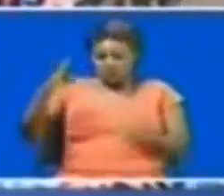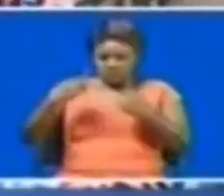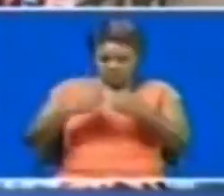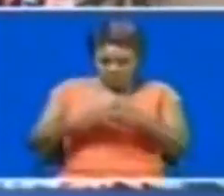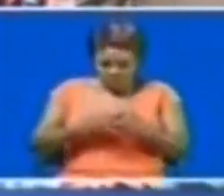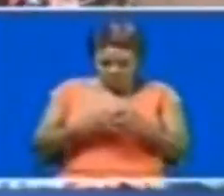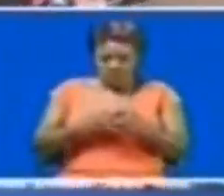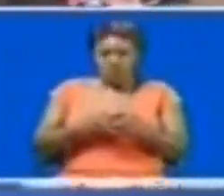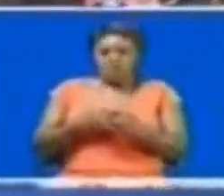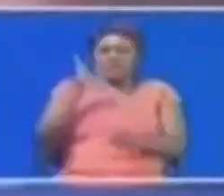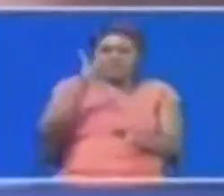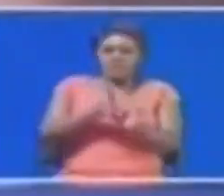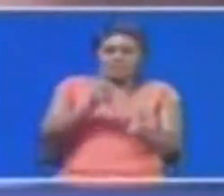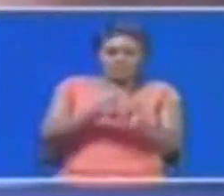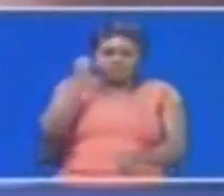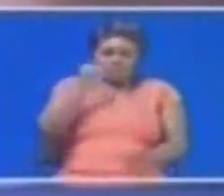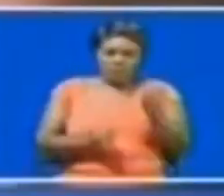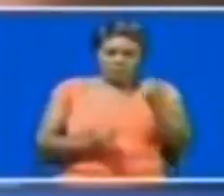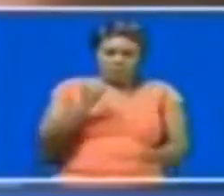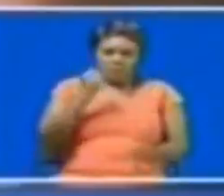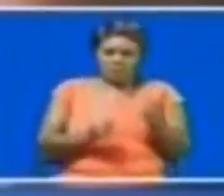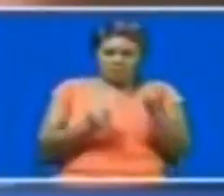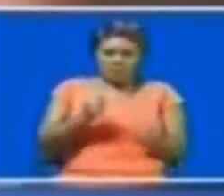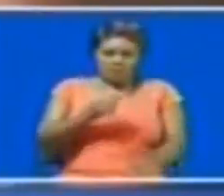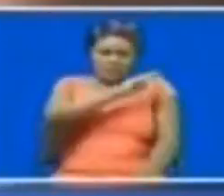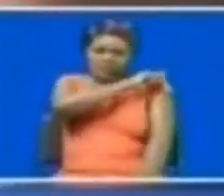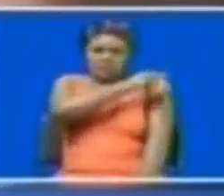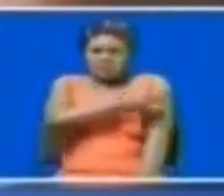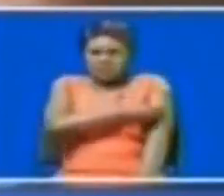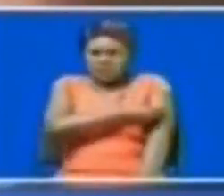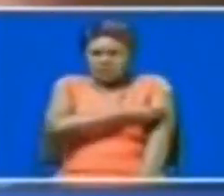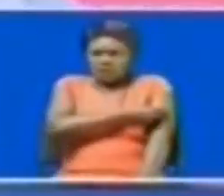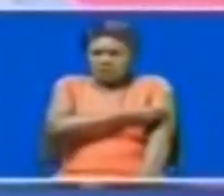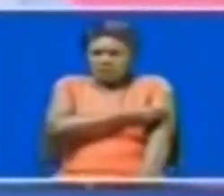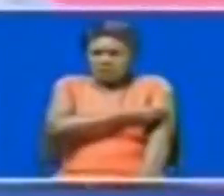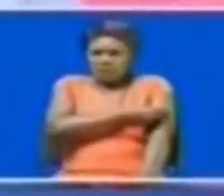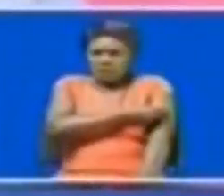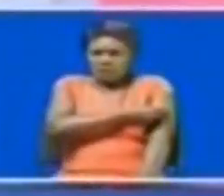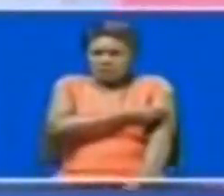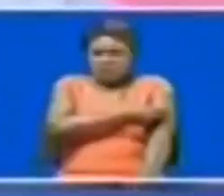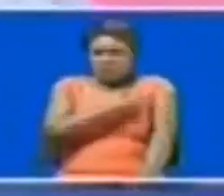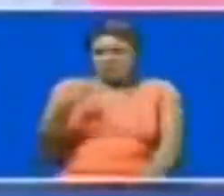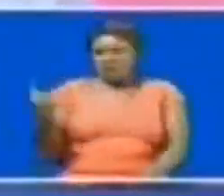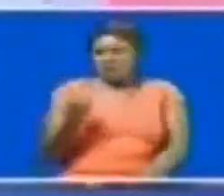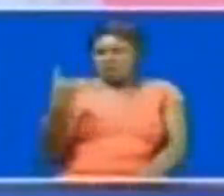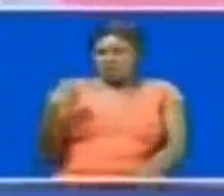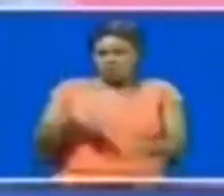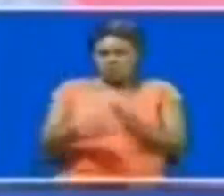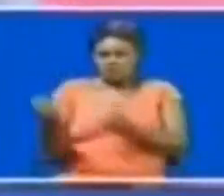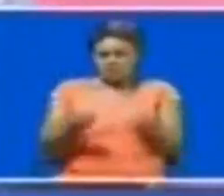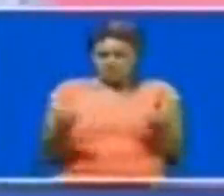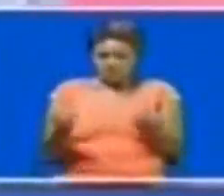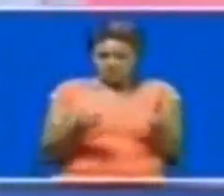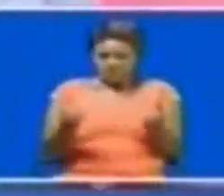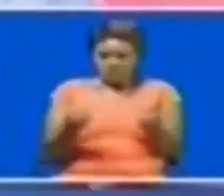28 ambaye alishiriki mashindano ya riadha katika eneo la Saba nchini Nigeria amedaiwa kuwa peke yake ndani ya gari